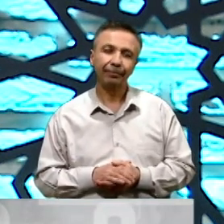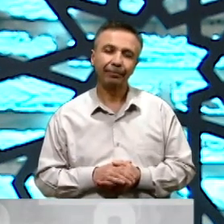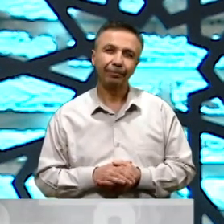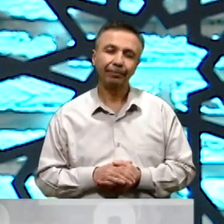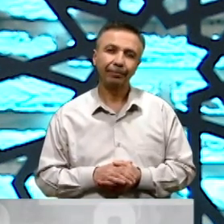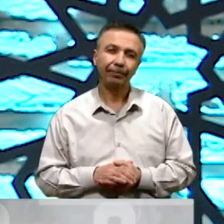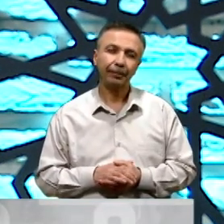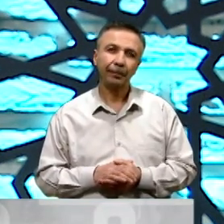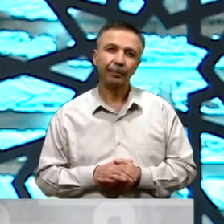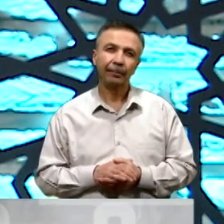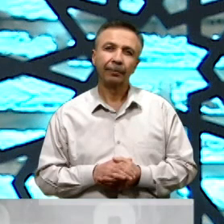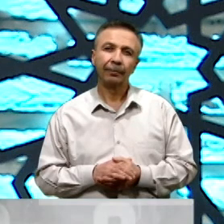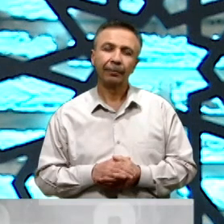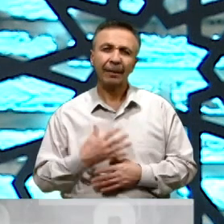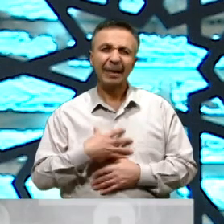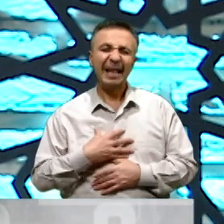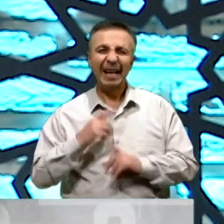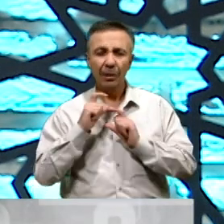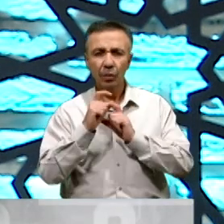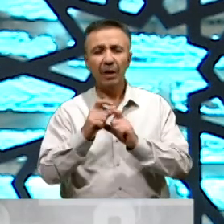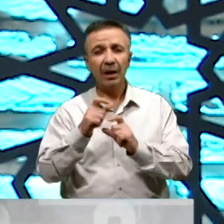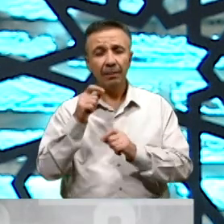etmiş olacağız yayınımızda. Diyanete soralim